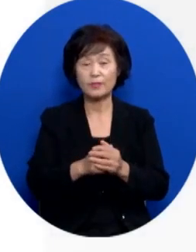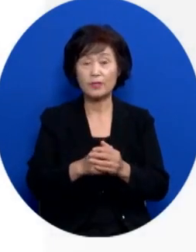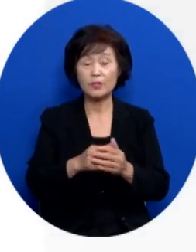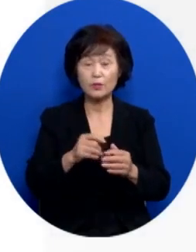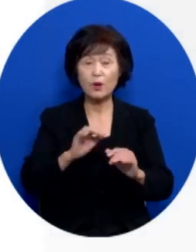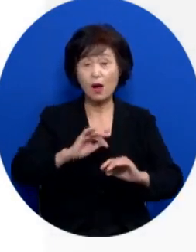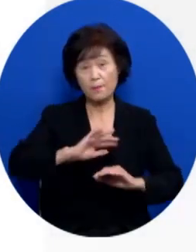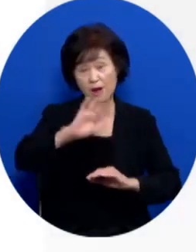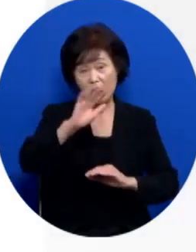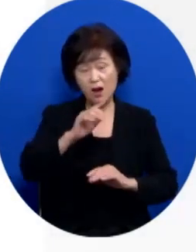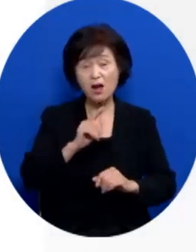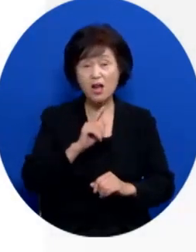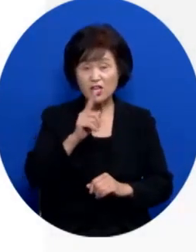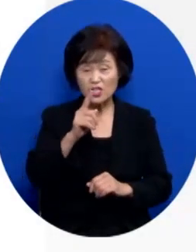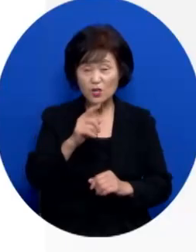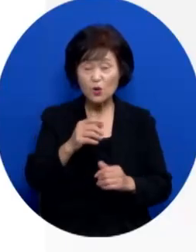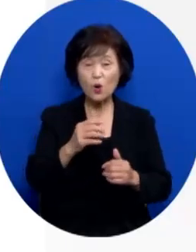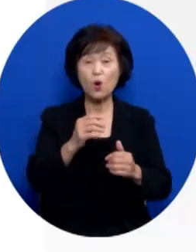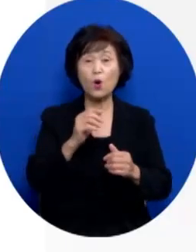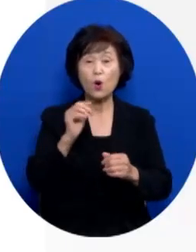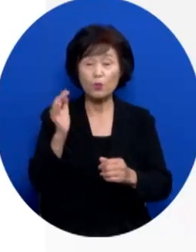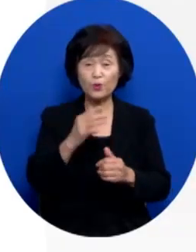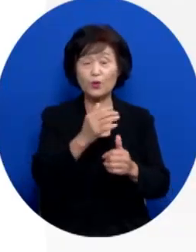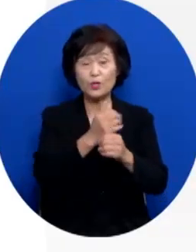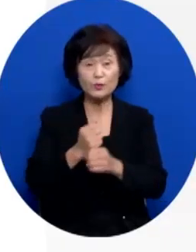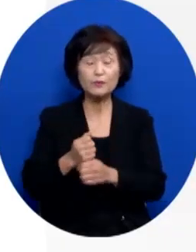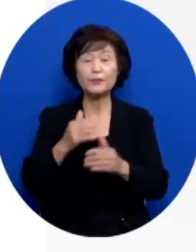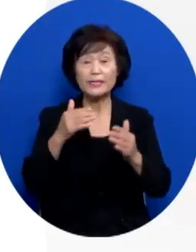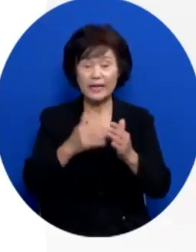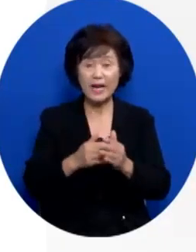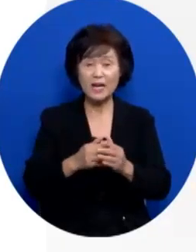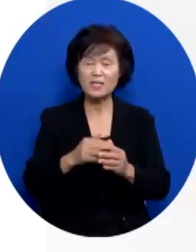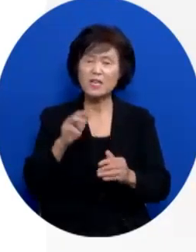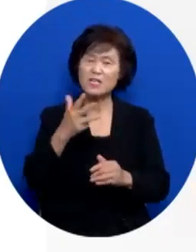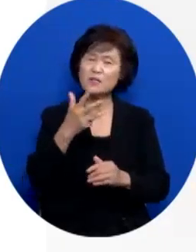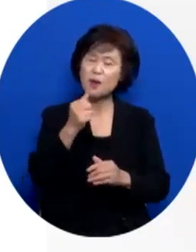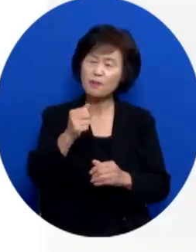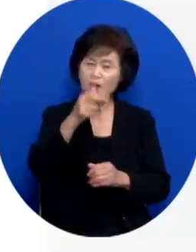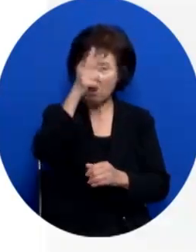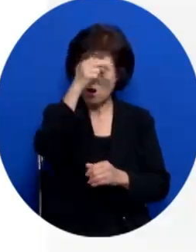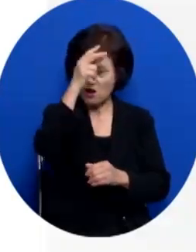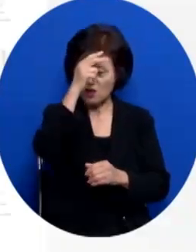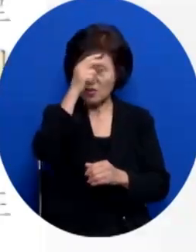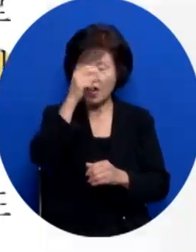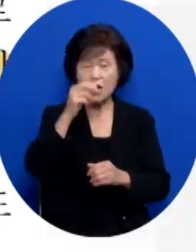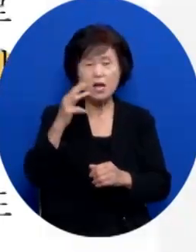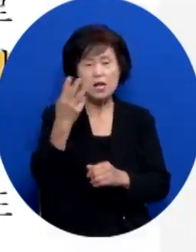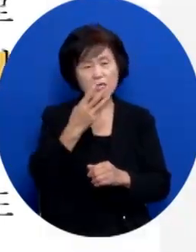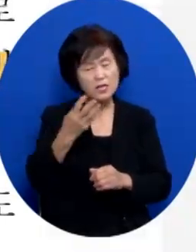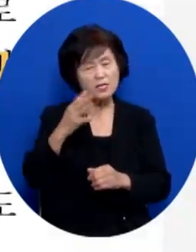관한 신고 접수부터 검거까지 약 700명의 경찰력이 투입됐고 4천만 원이